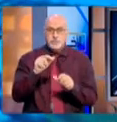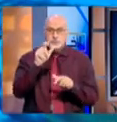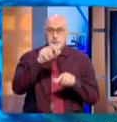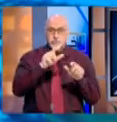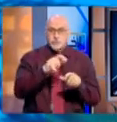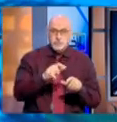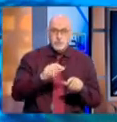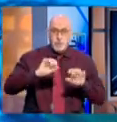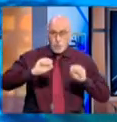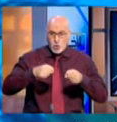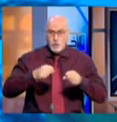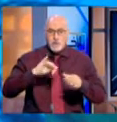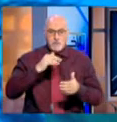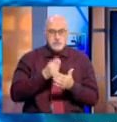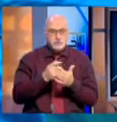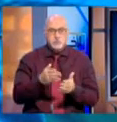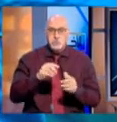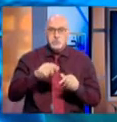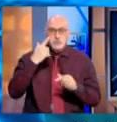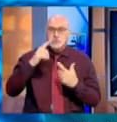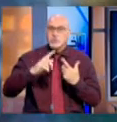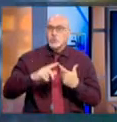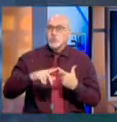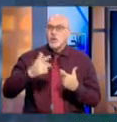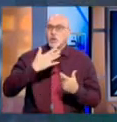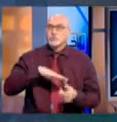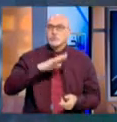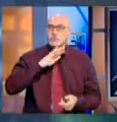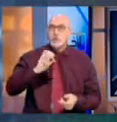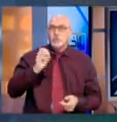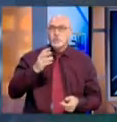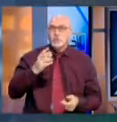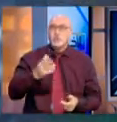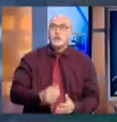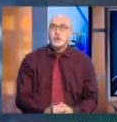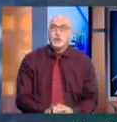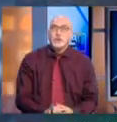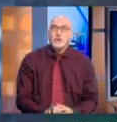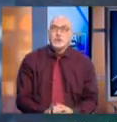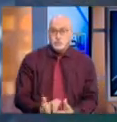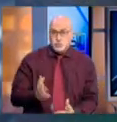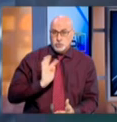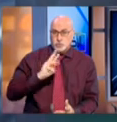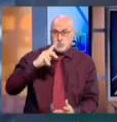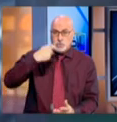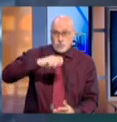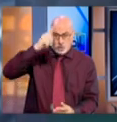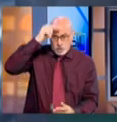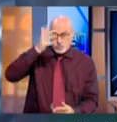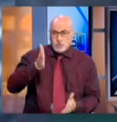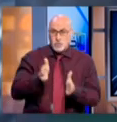عمليات الاستثمار مهما كان مركزه وطبيعة مسؤوليته، كما كلف السيد رئيس